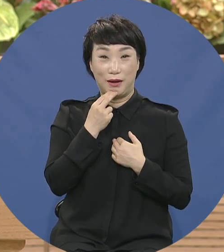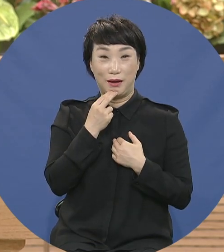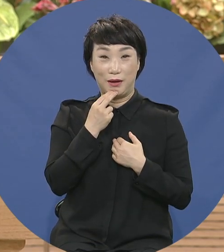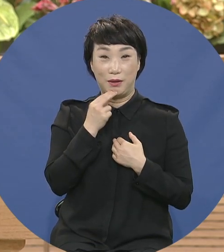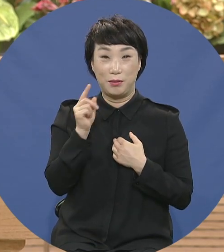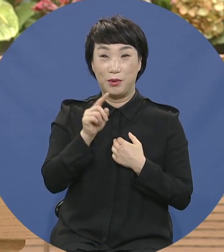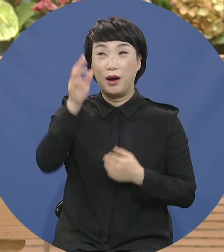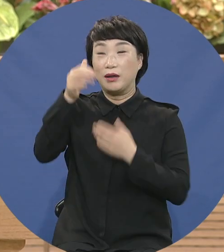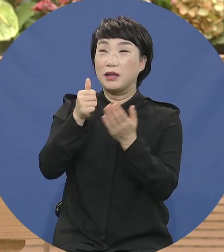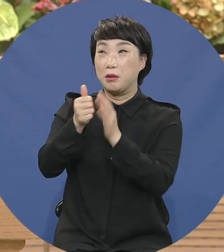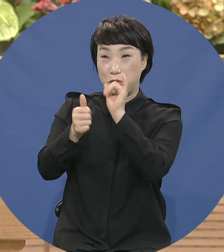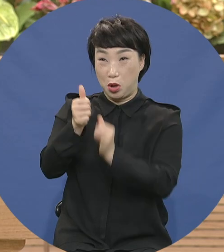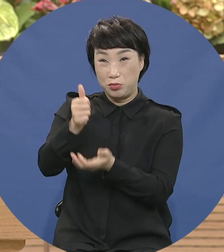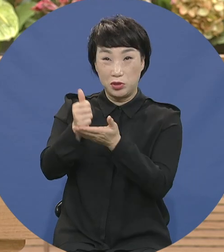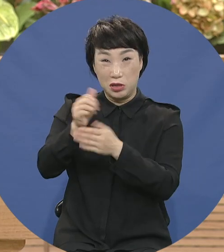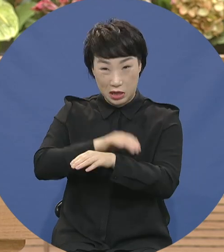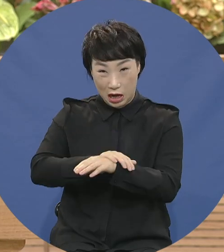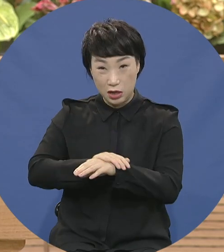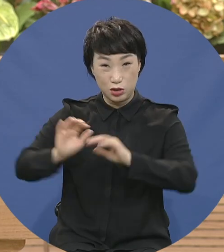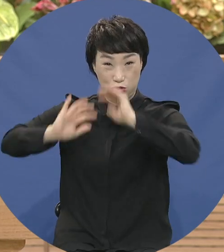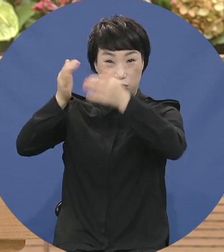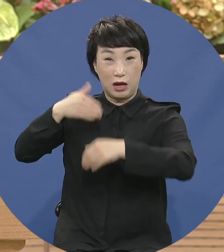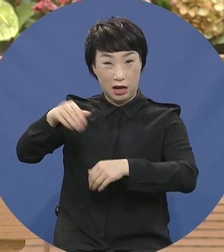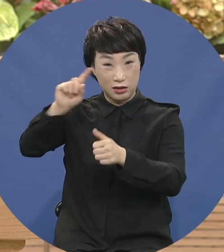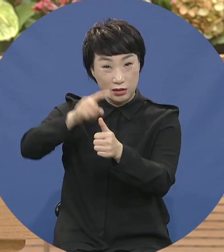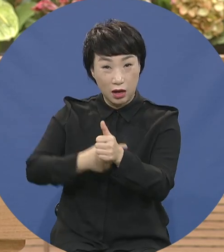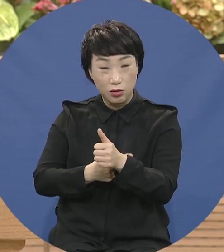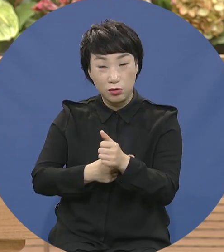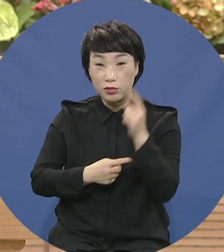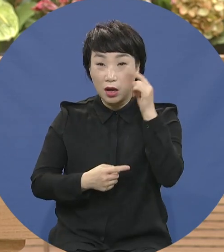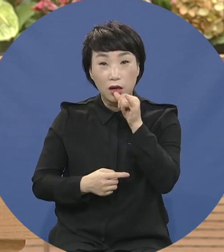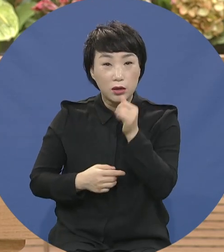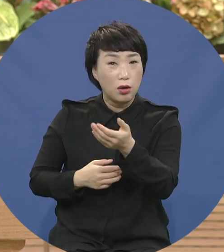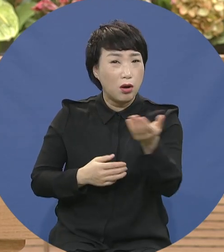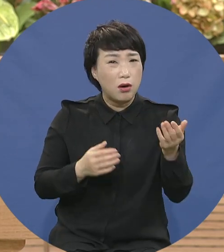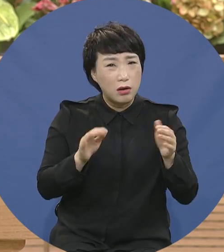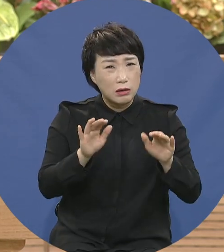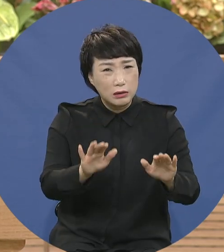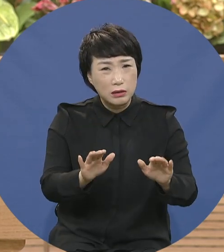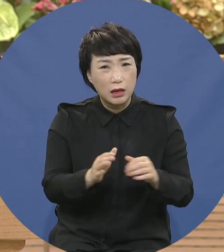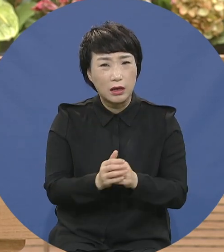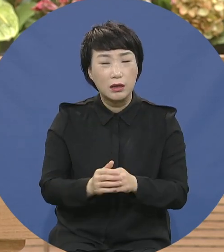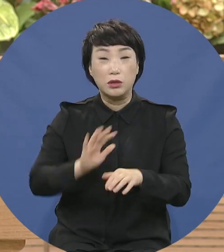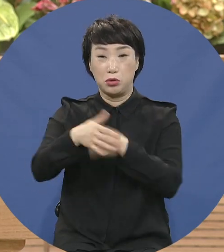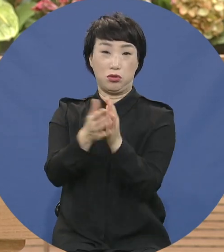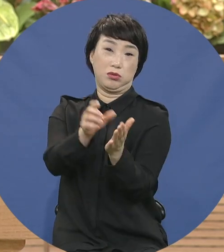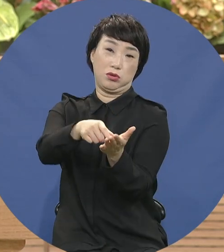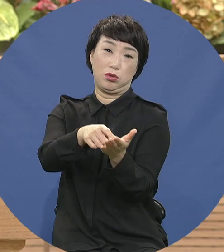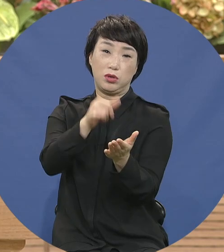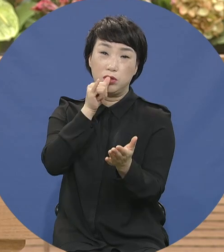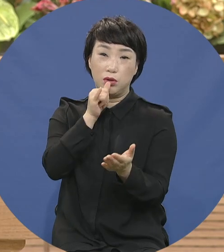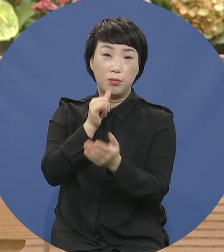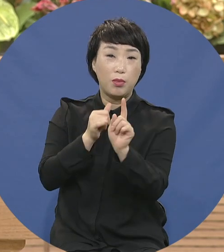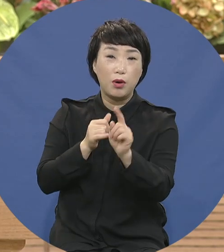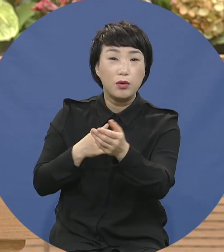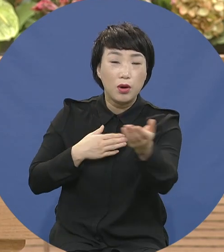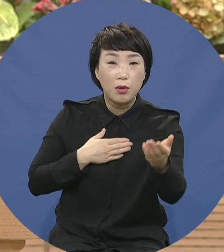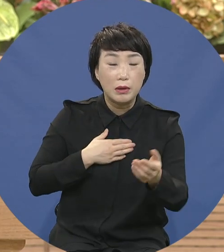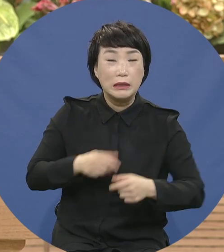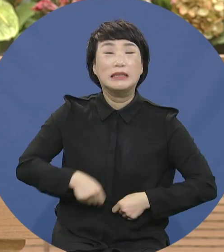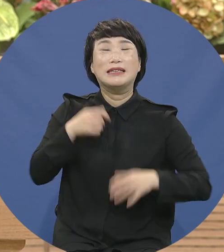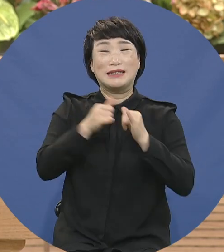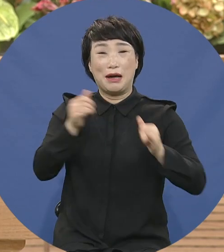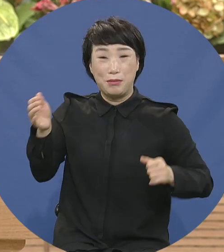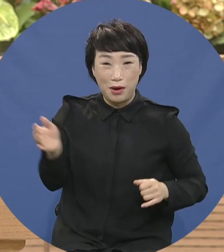나는 하나님 잘 섬겨서 천국 가. 그러나 성경은 말하기를